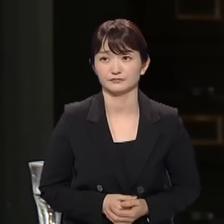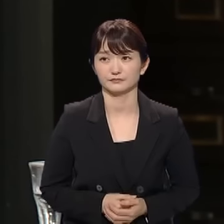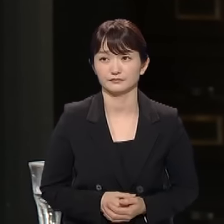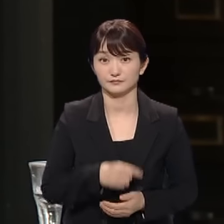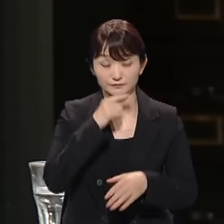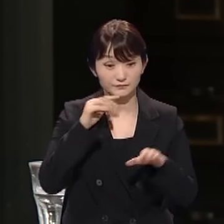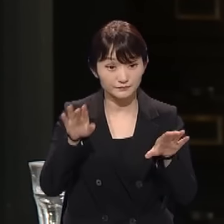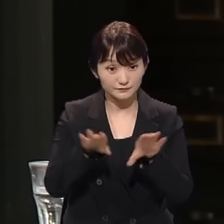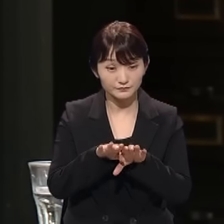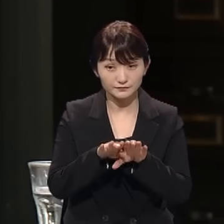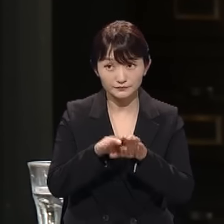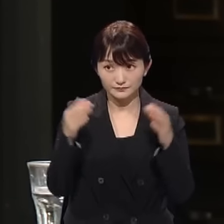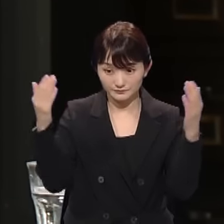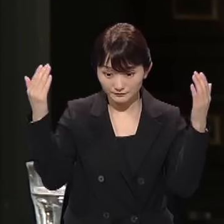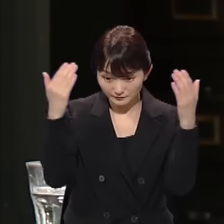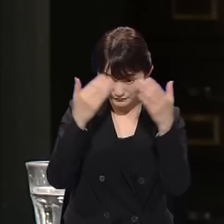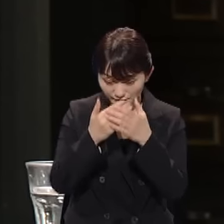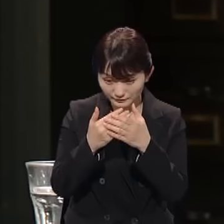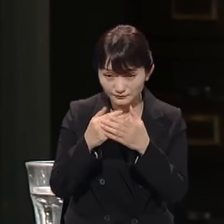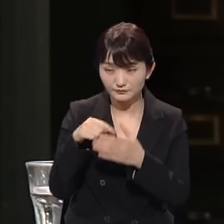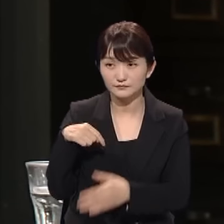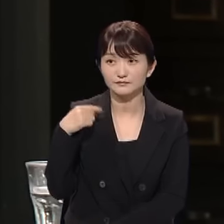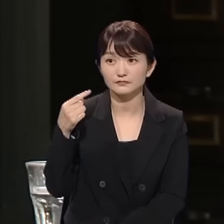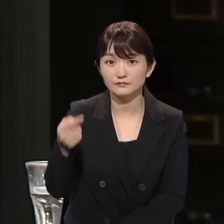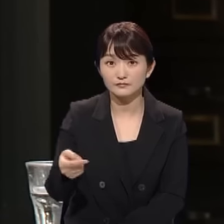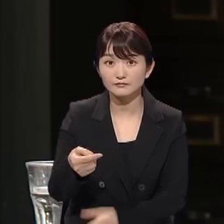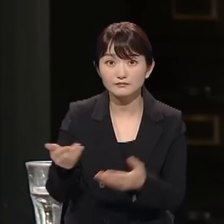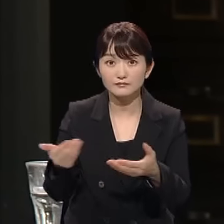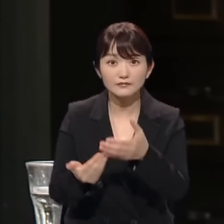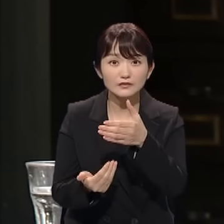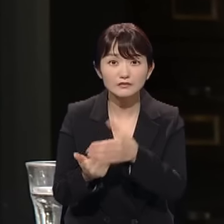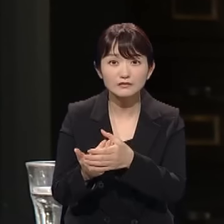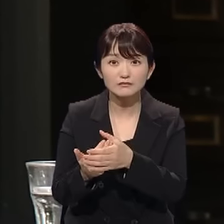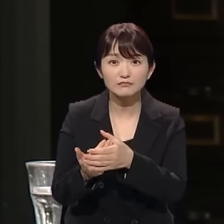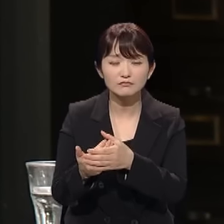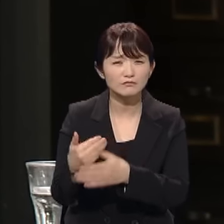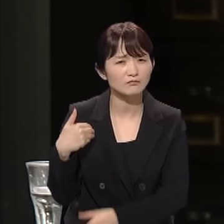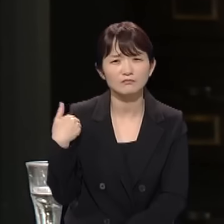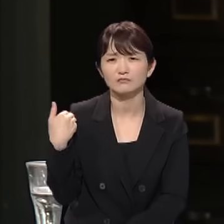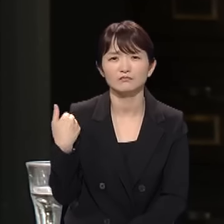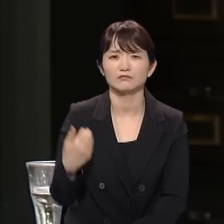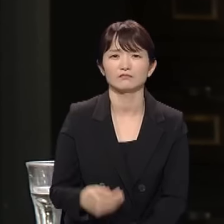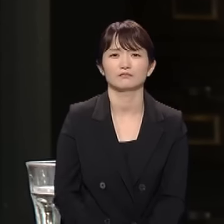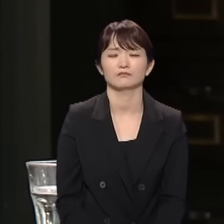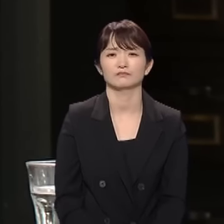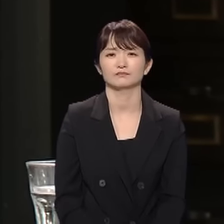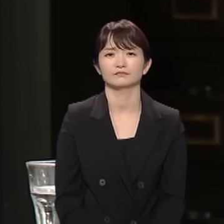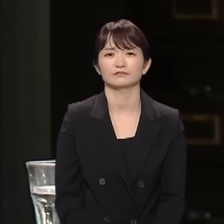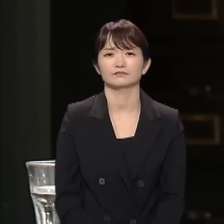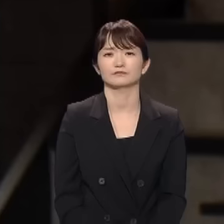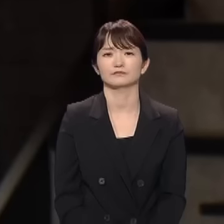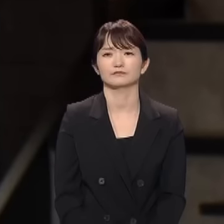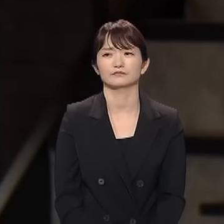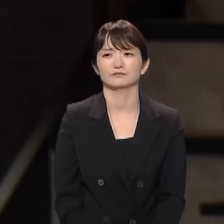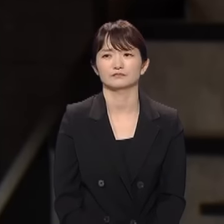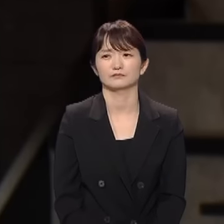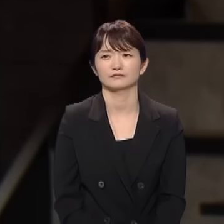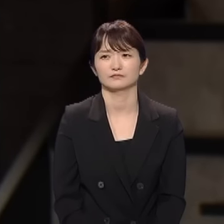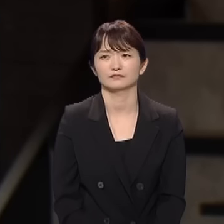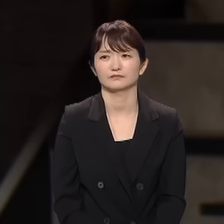일요일 밤까지만 해도 네. 다음 날 이런 일이 벌어질 거라는 걸 상상은 못 하셨을 거 아니에요. 아, 네, 그렇습니다. 네,